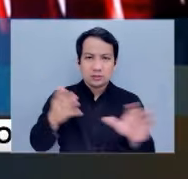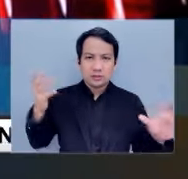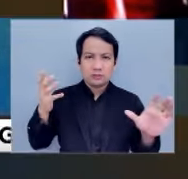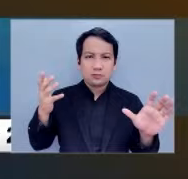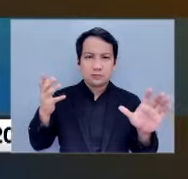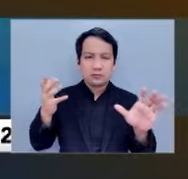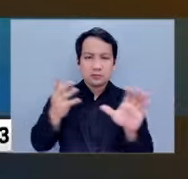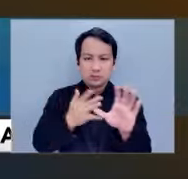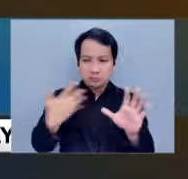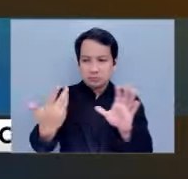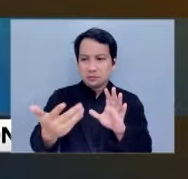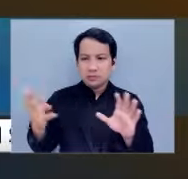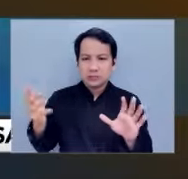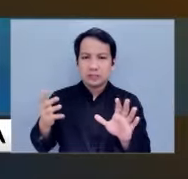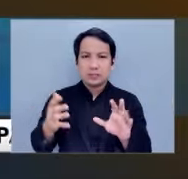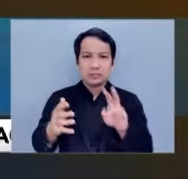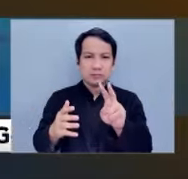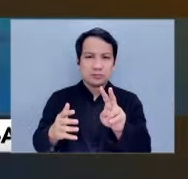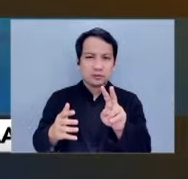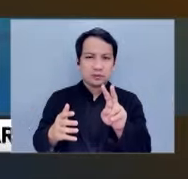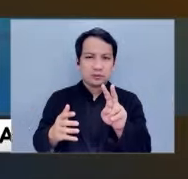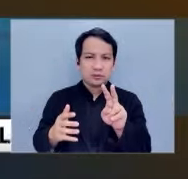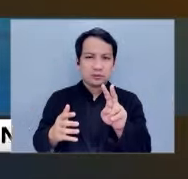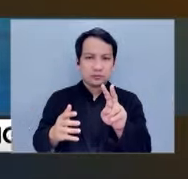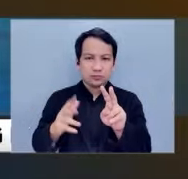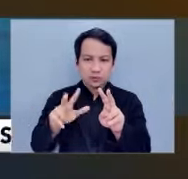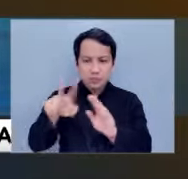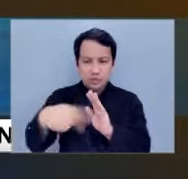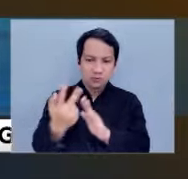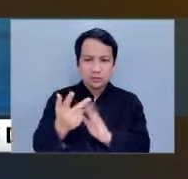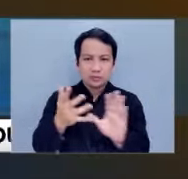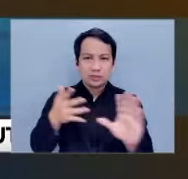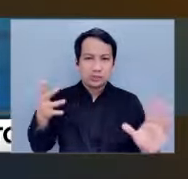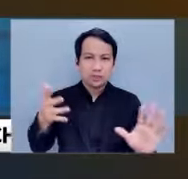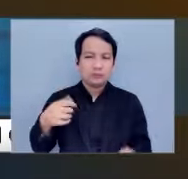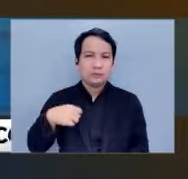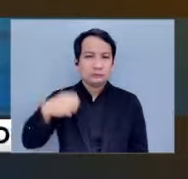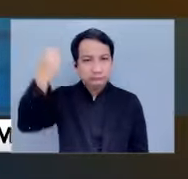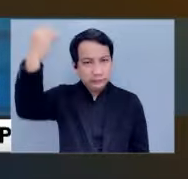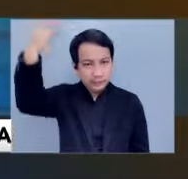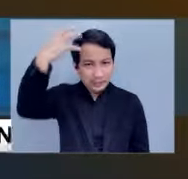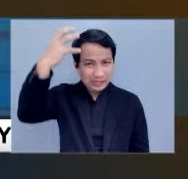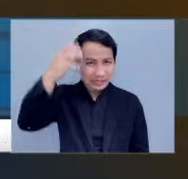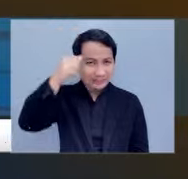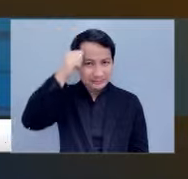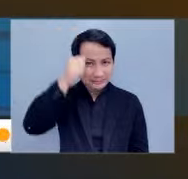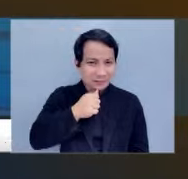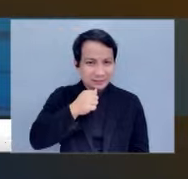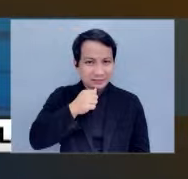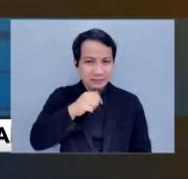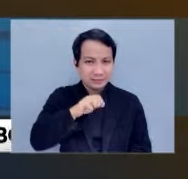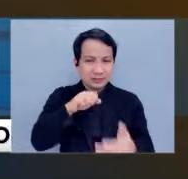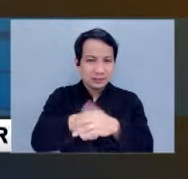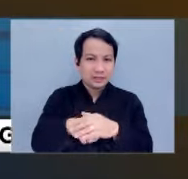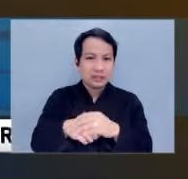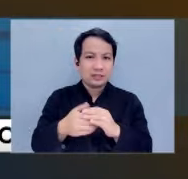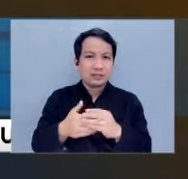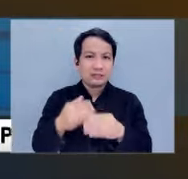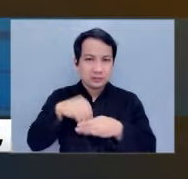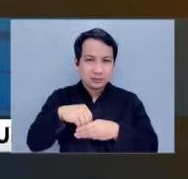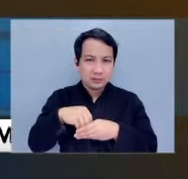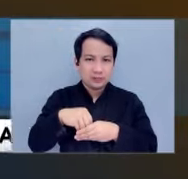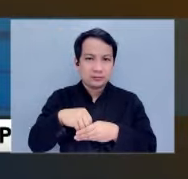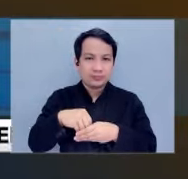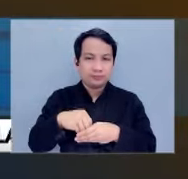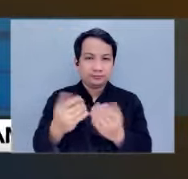ng 2 hanggang 4 na oras. Karamihan sa kanila nagtiis sa init bago makapasok ng stadium. Sa loob naman, isang hilera